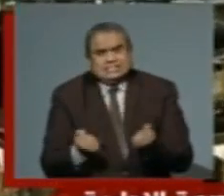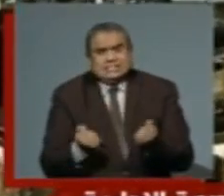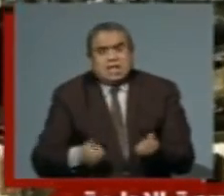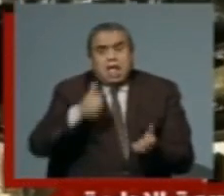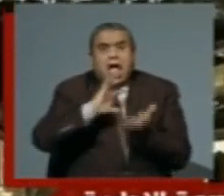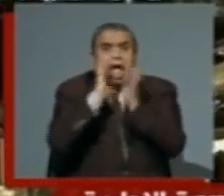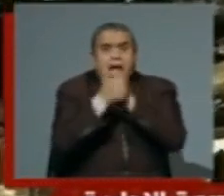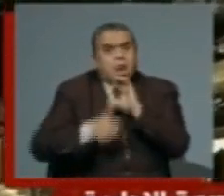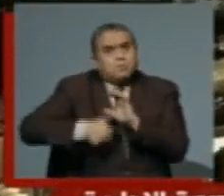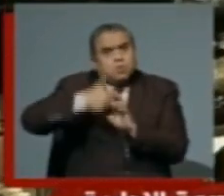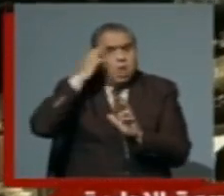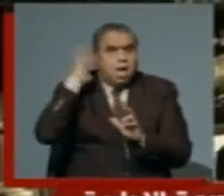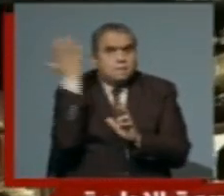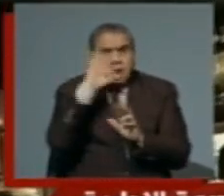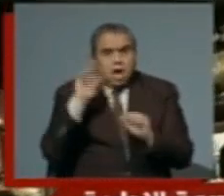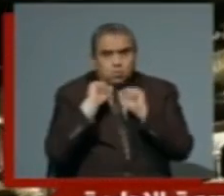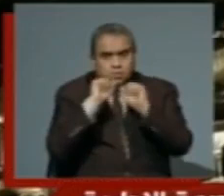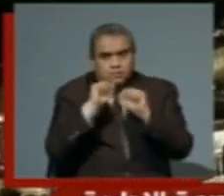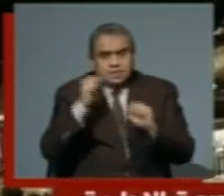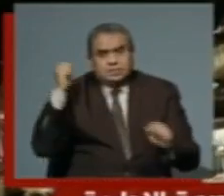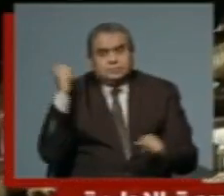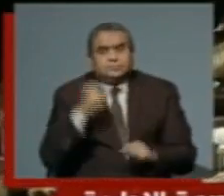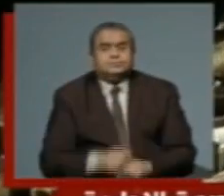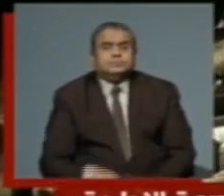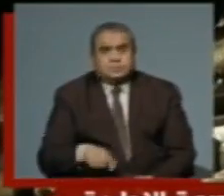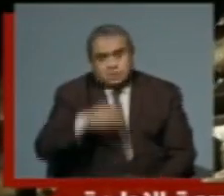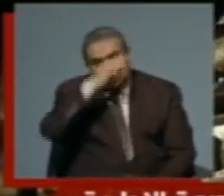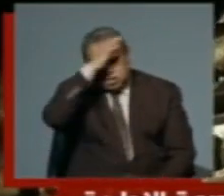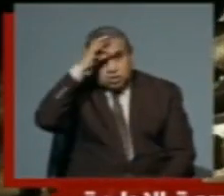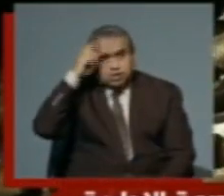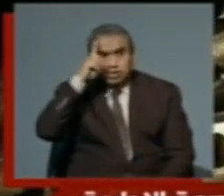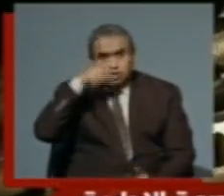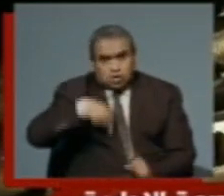العالم سيادتك احنا ان شاء الله